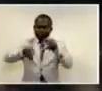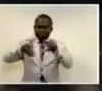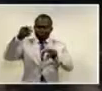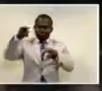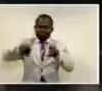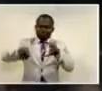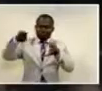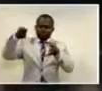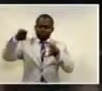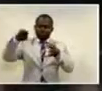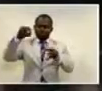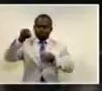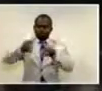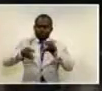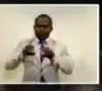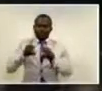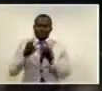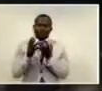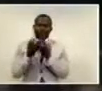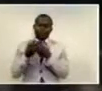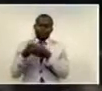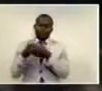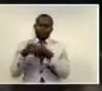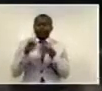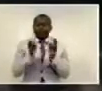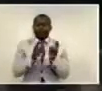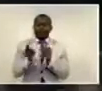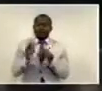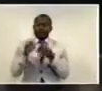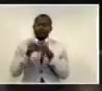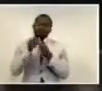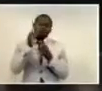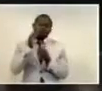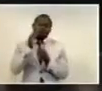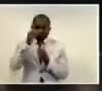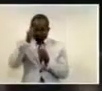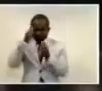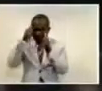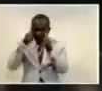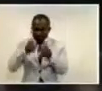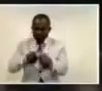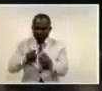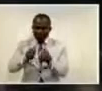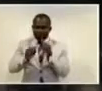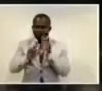butandukanye hari ubumwe tumenyereye gukurikiza amategeko